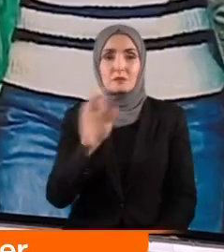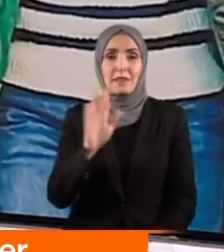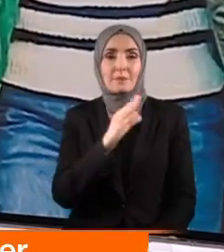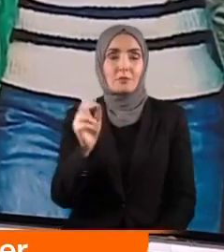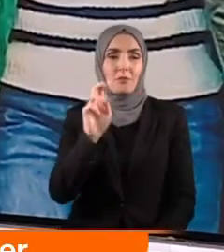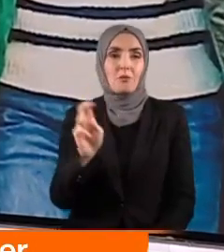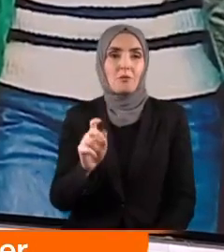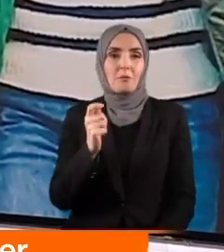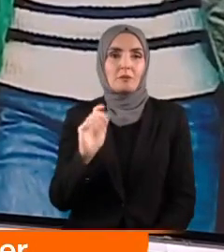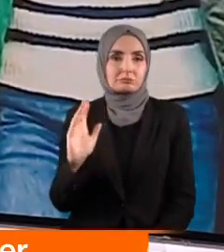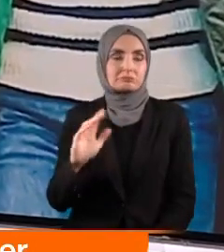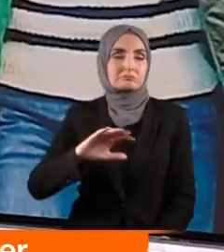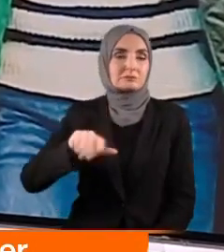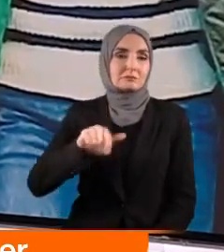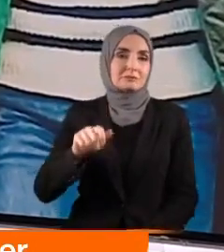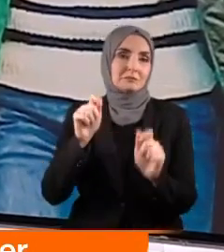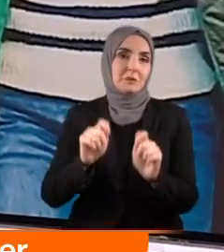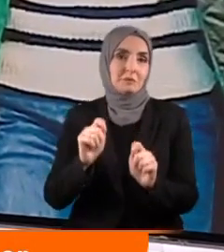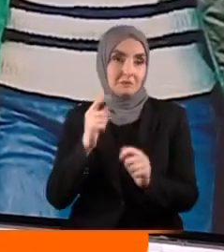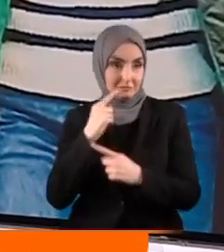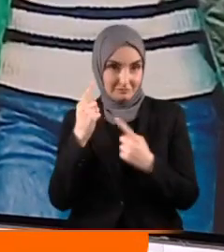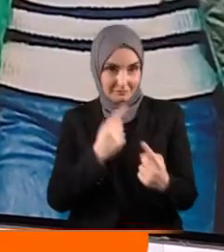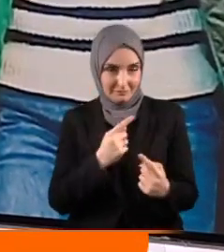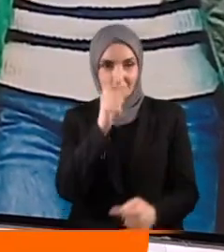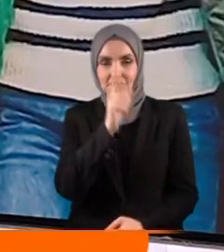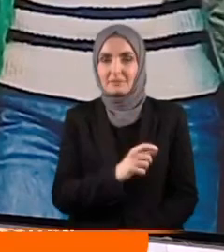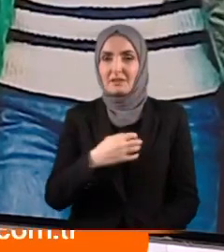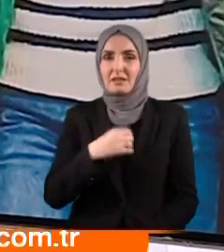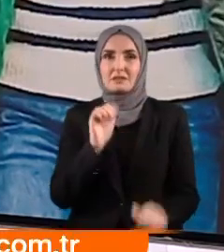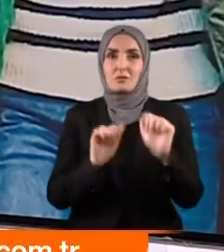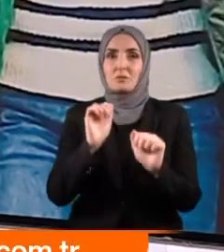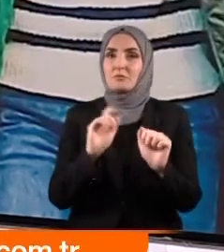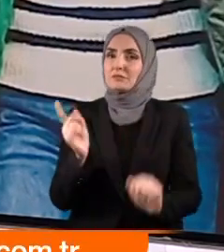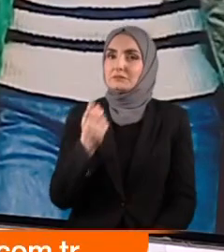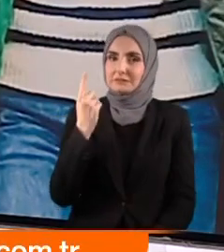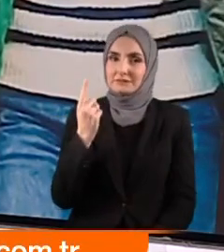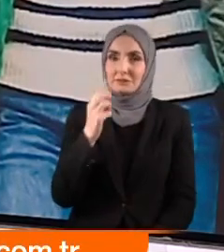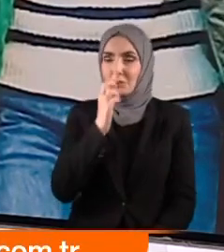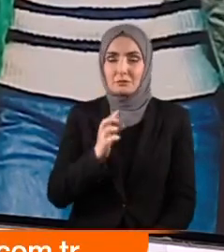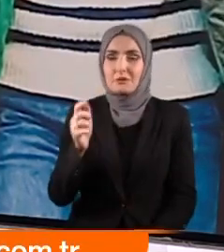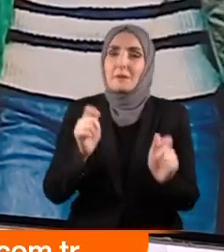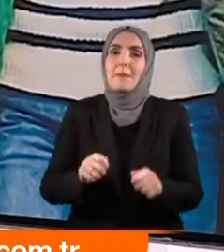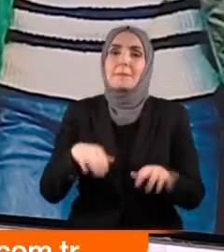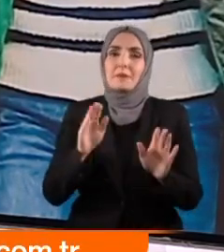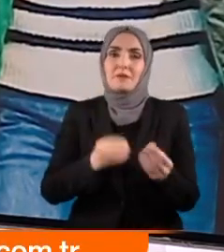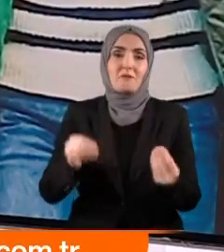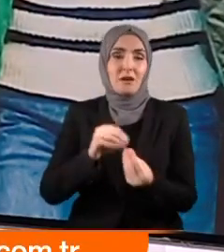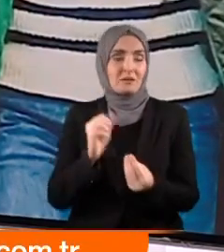kendilerini ilginç bir cümleyle savundu Biz kimseyi dolandırmadım yüksek faizle borç aldık